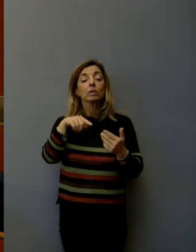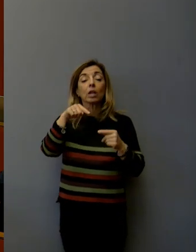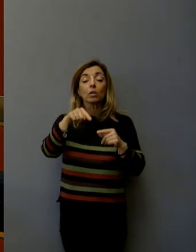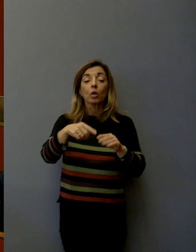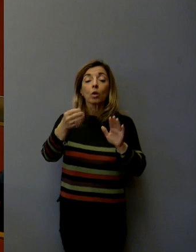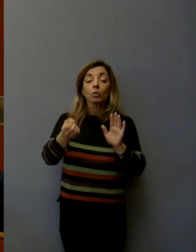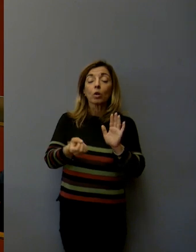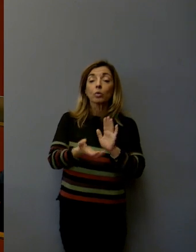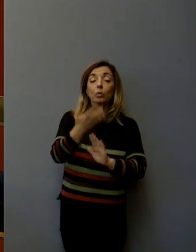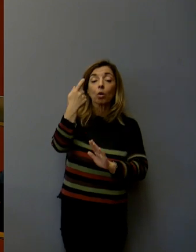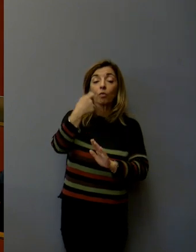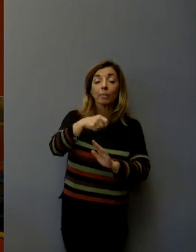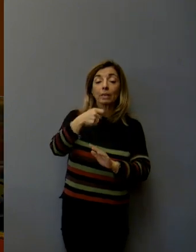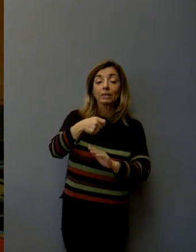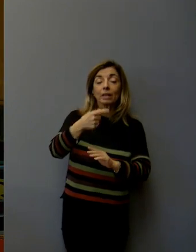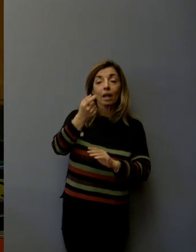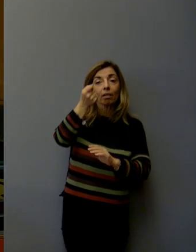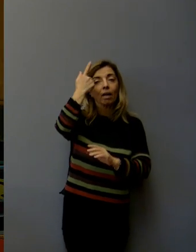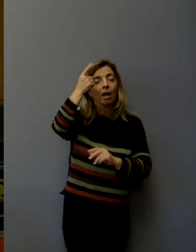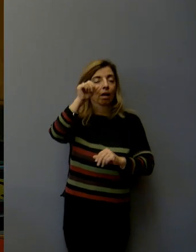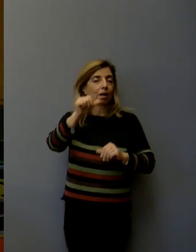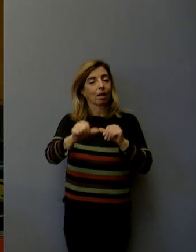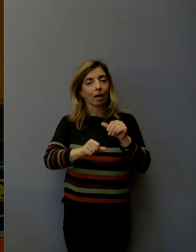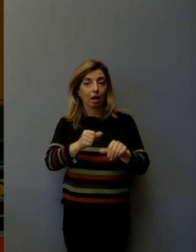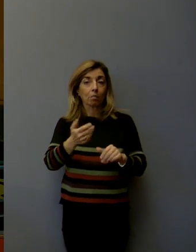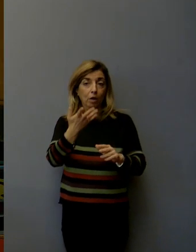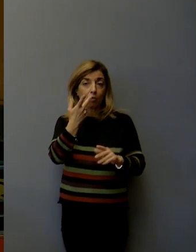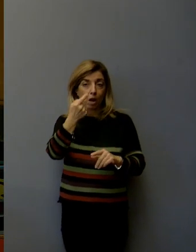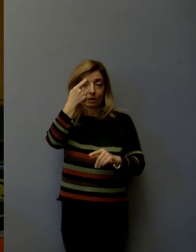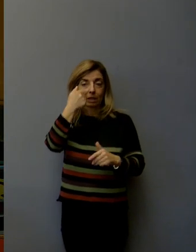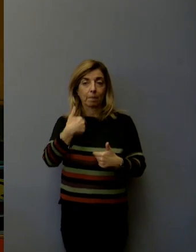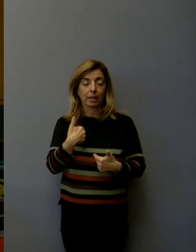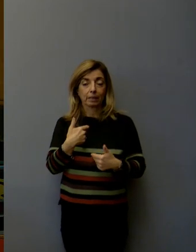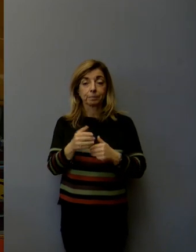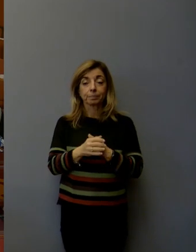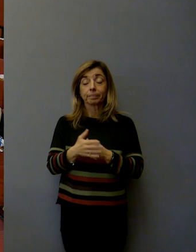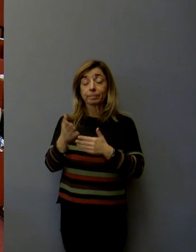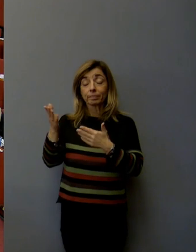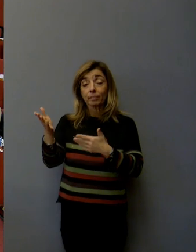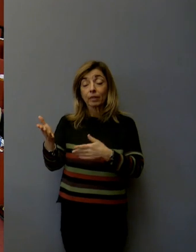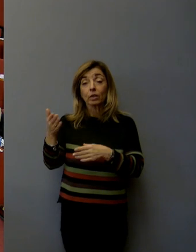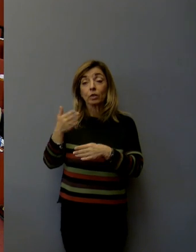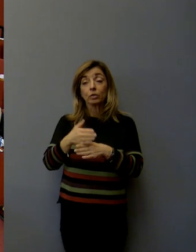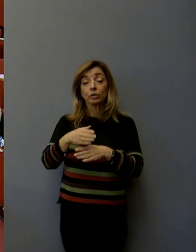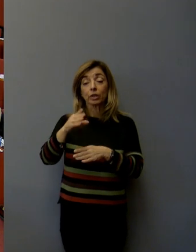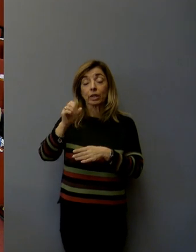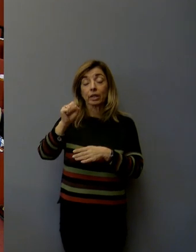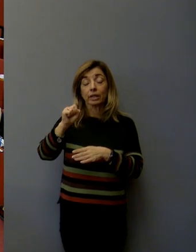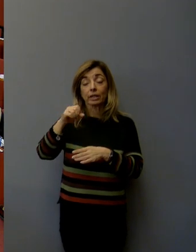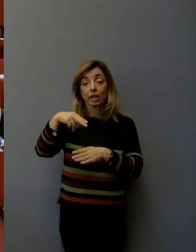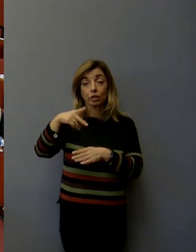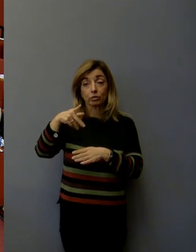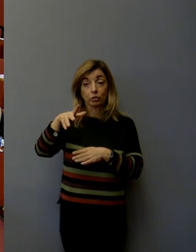cambia idea vogliamo saperlo Allora prego consigliere D'Angelo Sì grazie